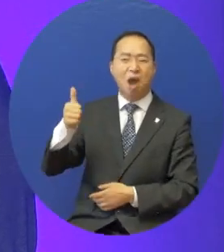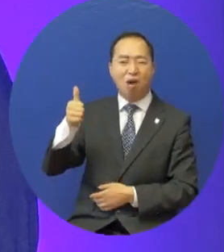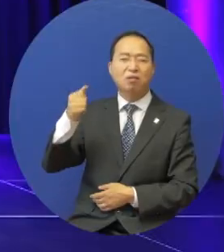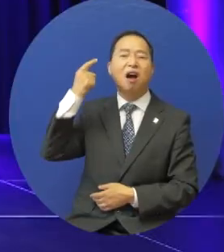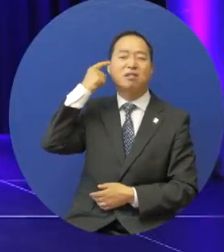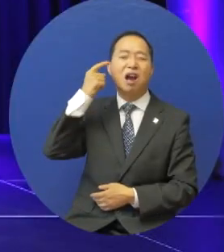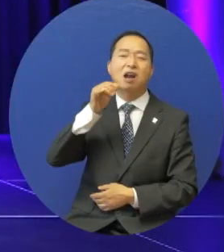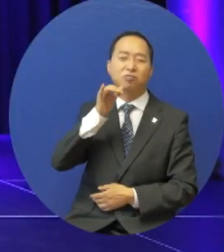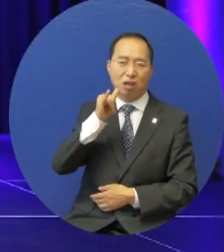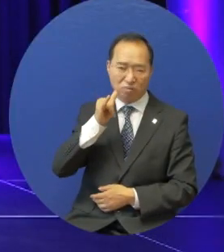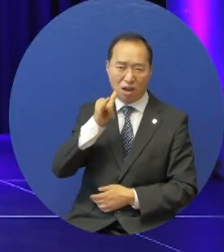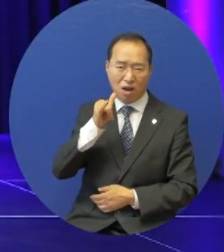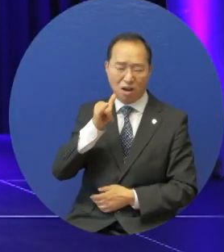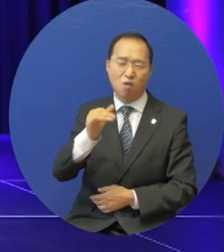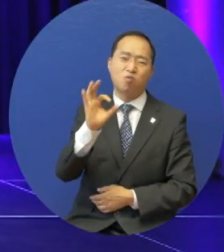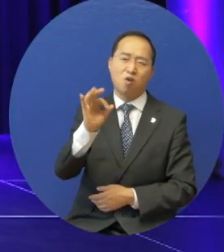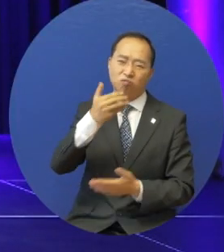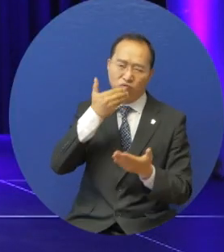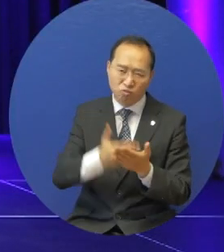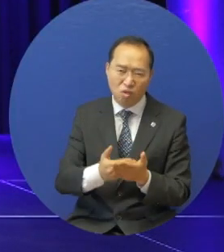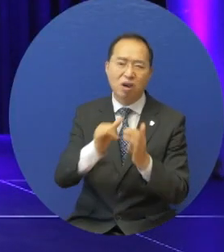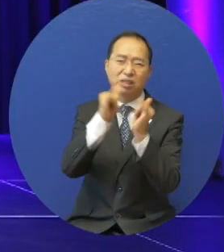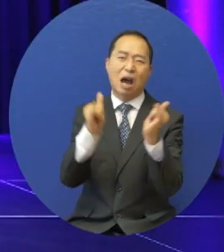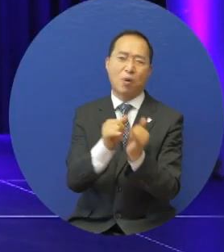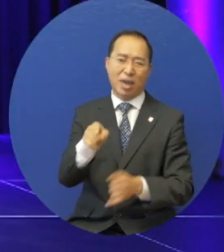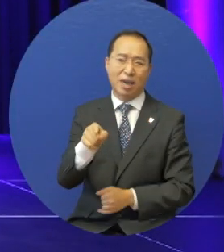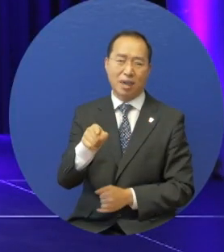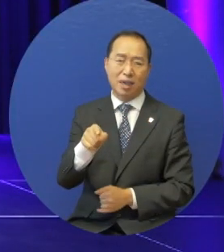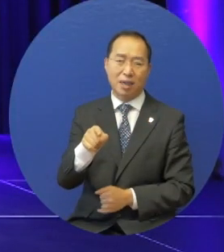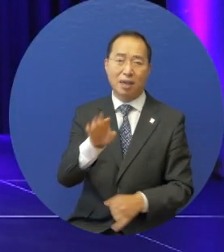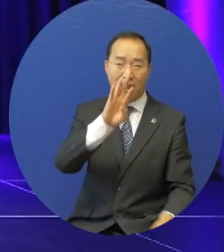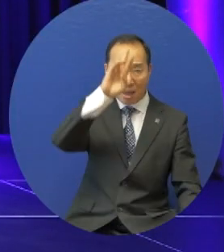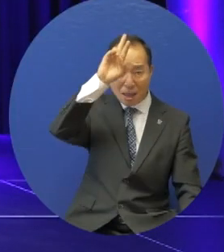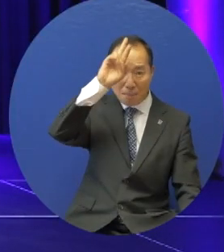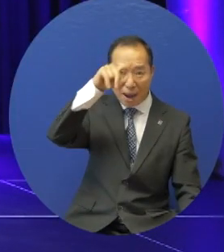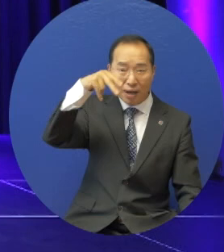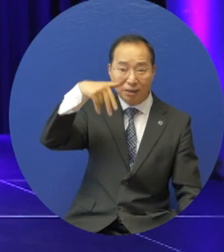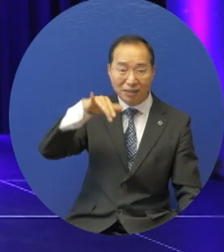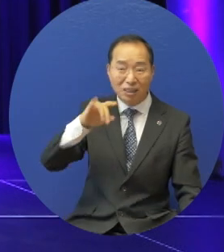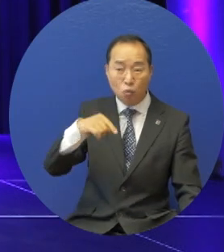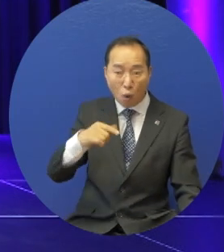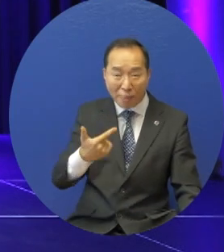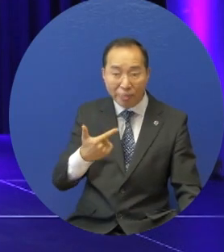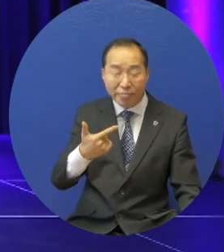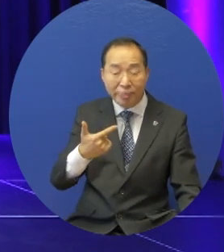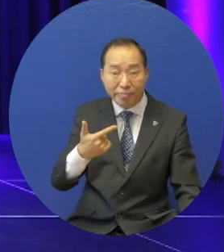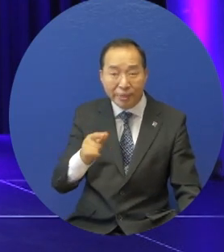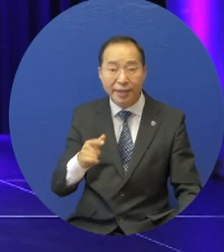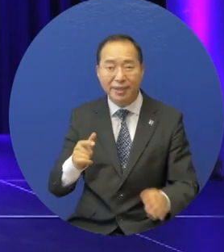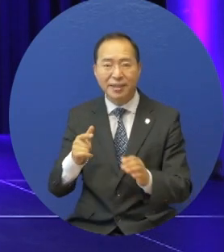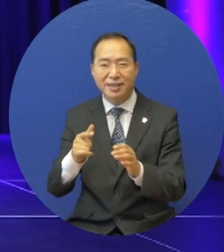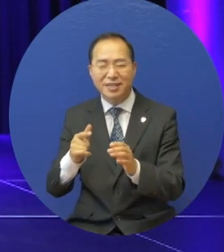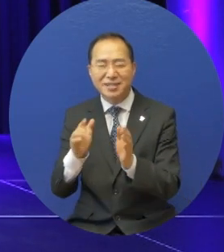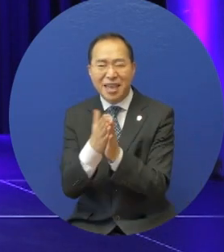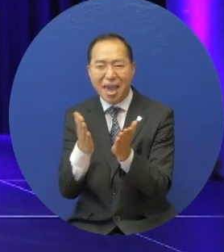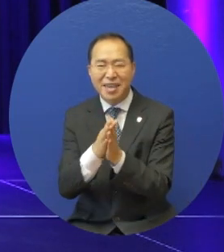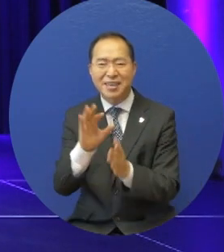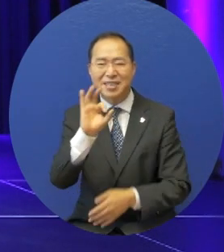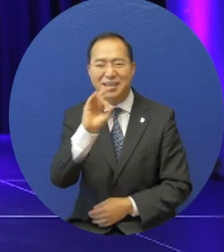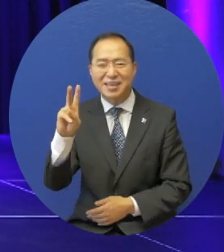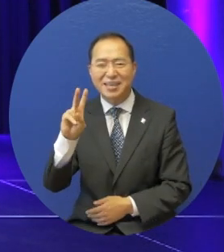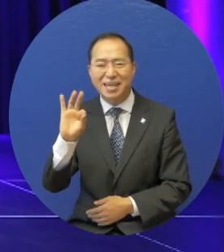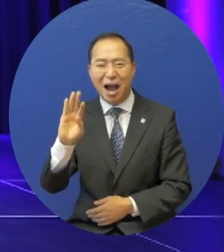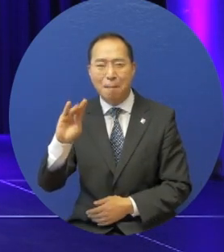있겠구나. 그다음에 물질이 굉장히 중요했던 사회. 그래서 연안박지원은 무엇을 짓습니까? 양반전을 짓죠. 양반전이 여러분 잘